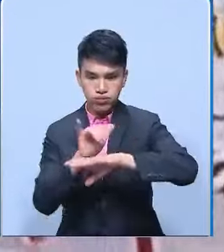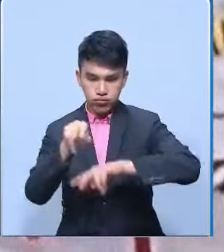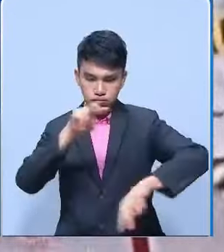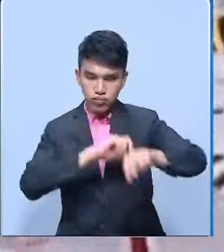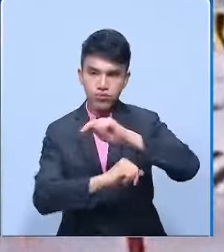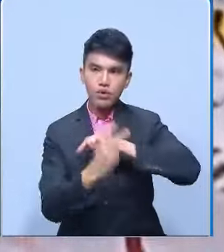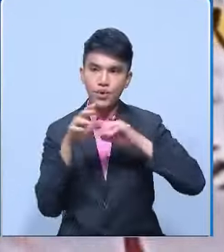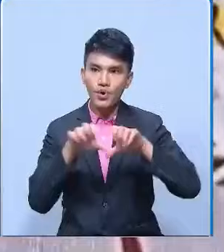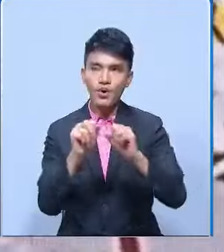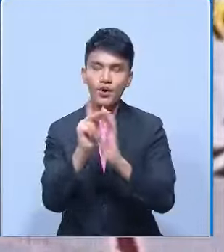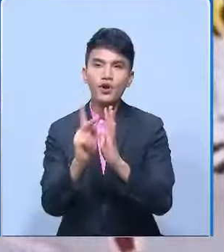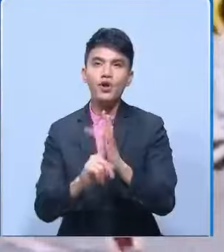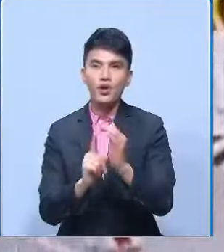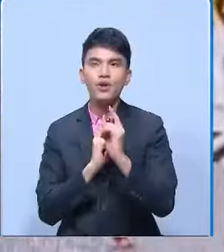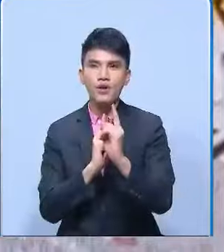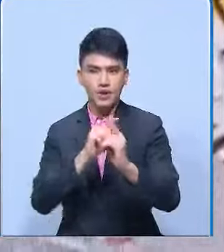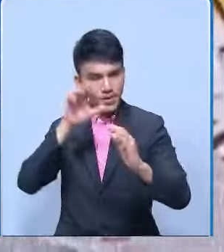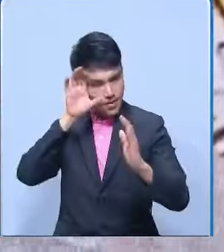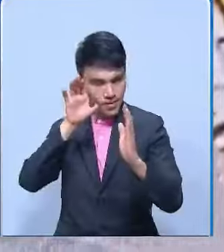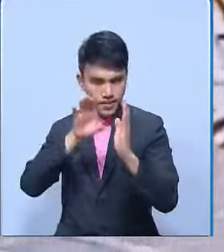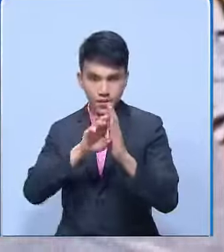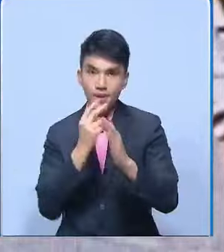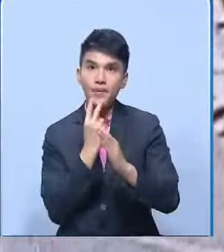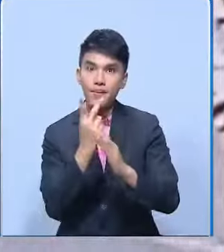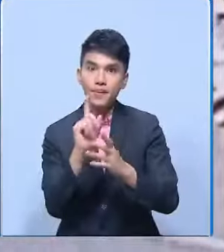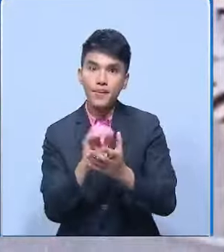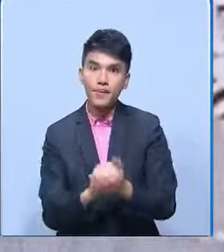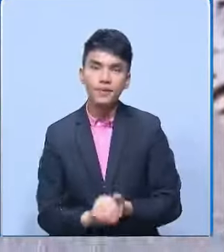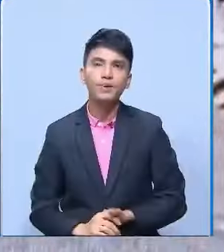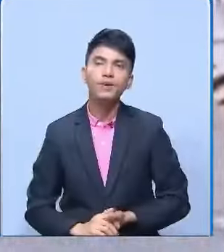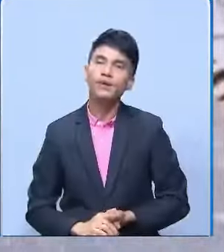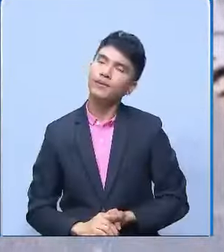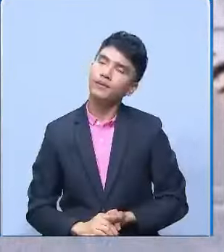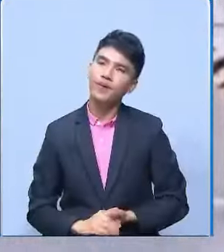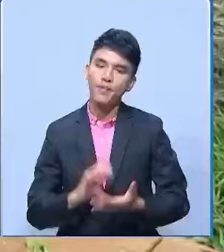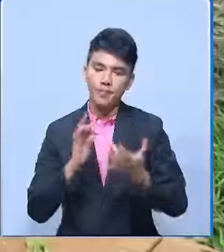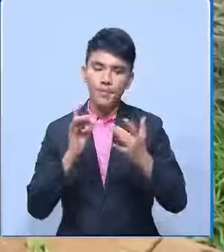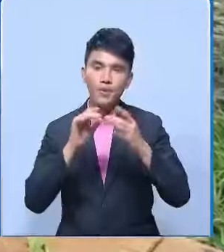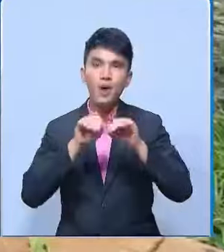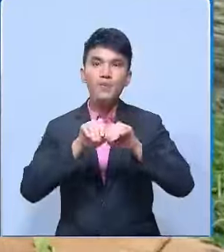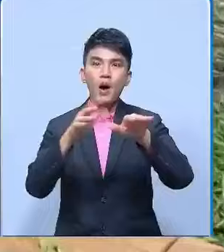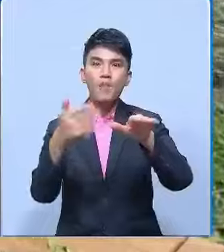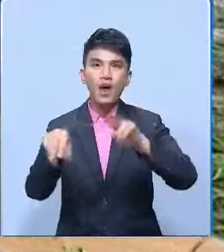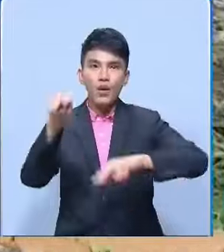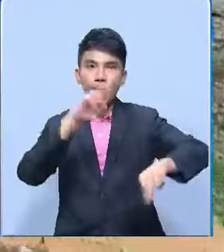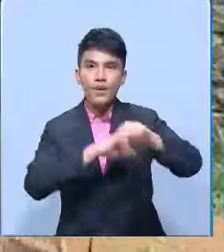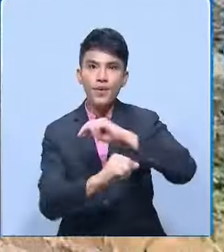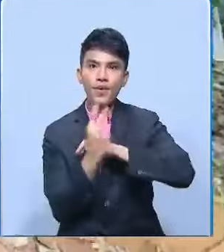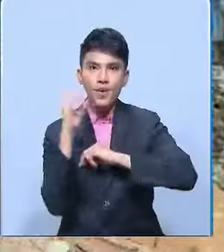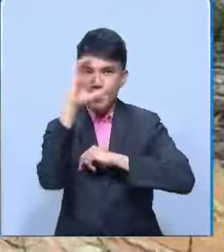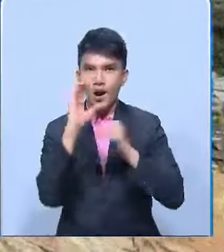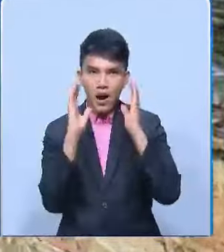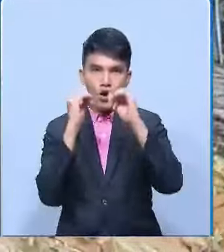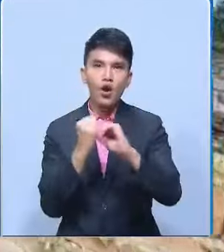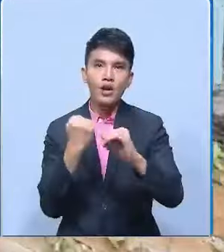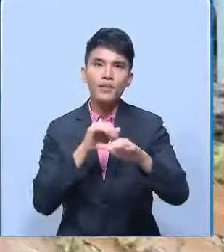ร้ายมาดำเนินคดีนะคะและภาพวงจรปิดนี้โพสต์ลงโซเชียลเรียบร้อยแล้วให้ช่วยกันติดตามหาตัวคนร้าย